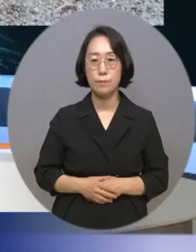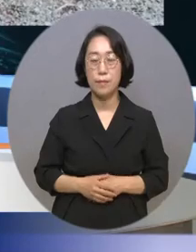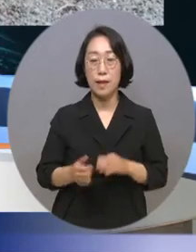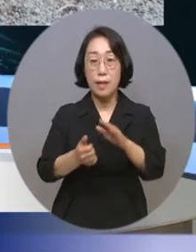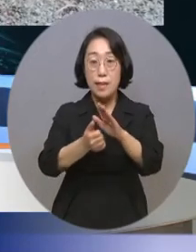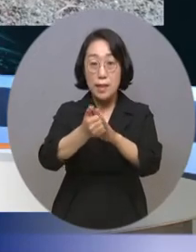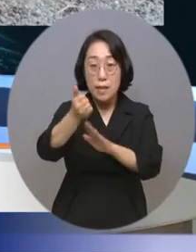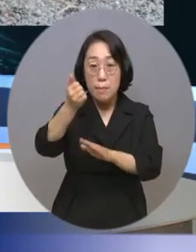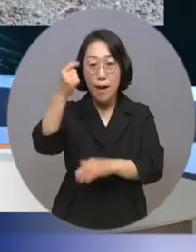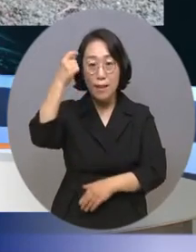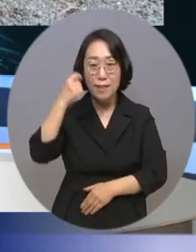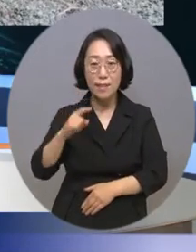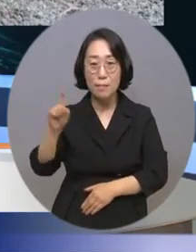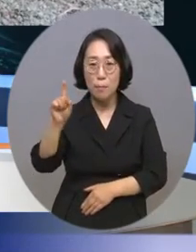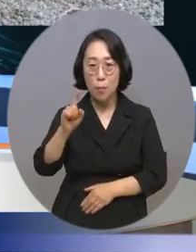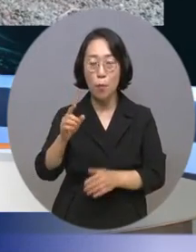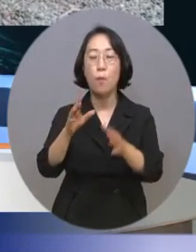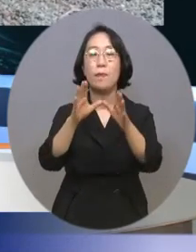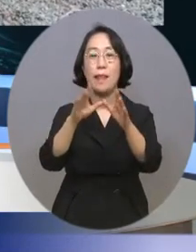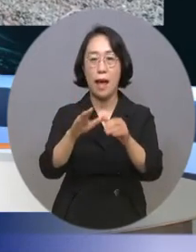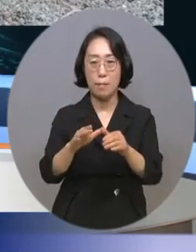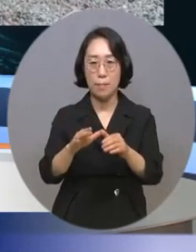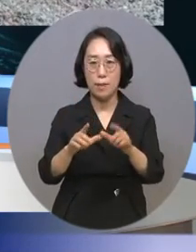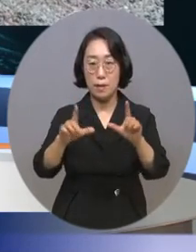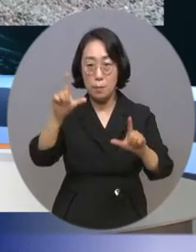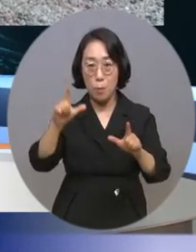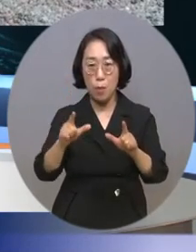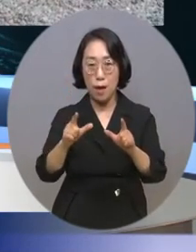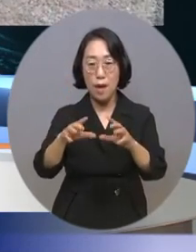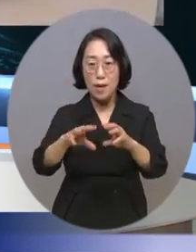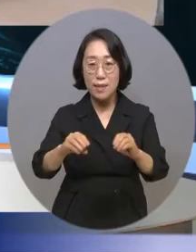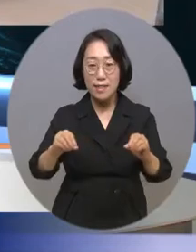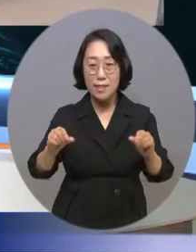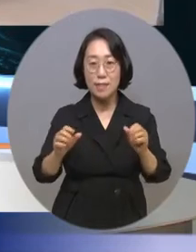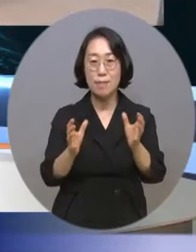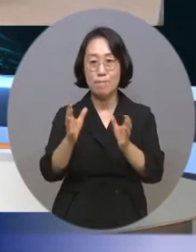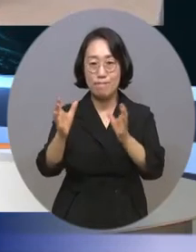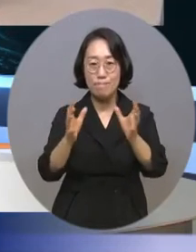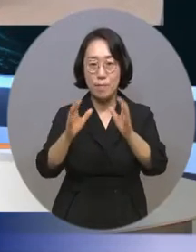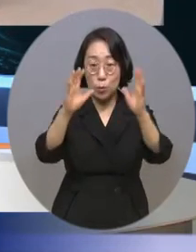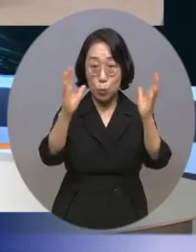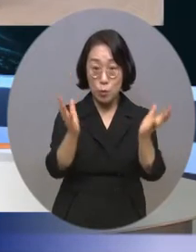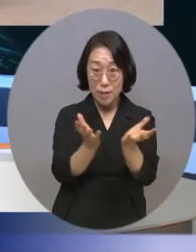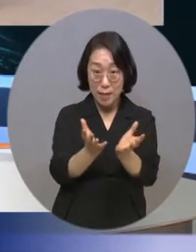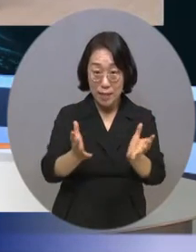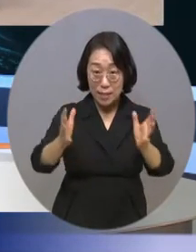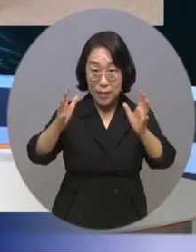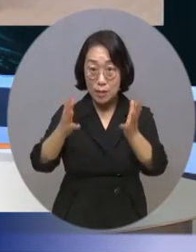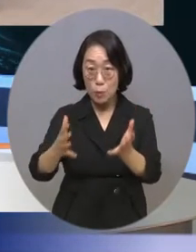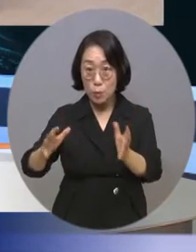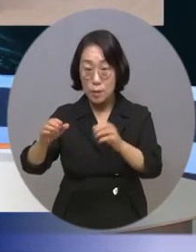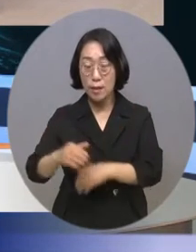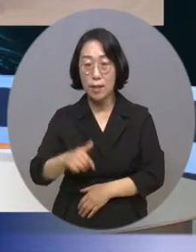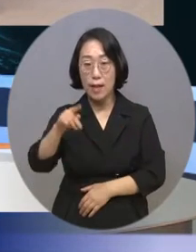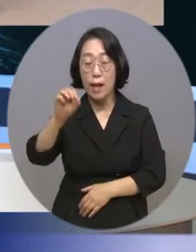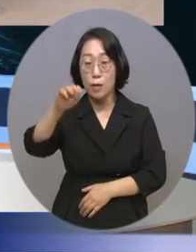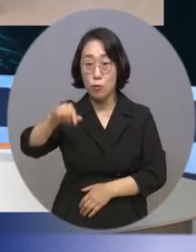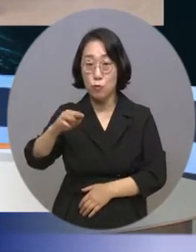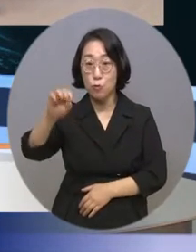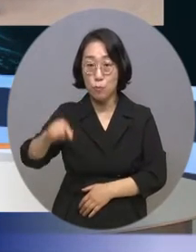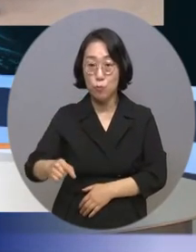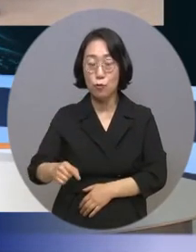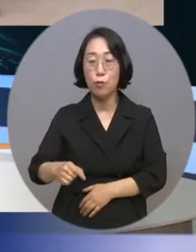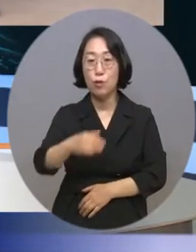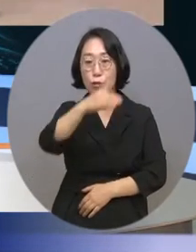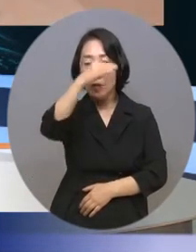희망을 상징하는 나비의 날갯짓을 흙으로 빚어낸 도자기들로 관객과 교감하는 강윤문 작가의 전시가